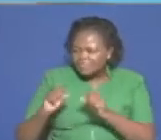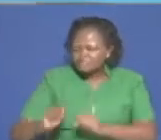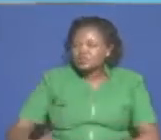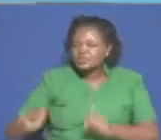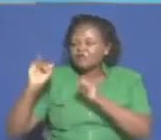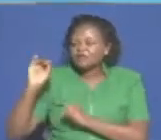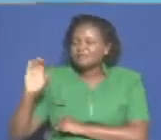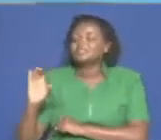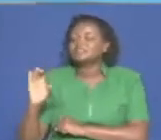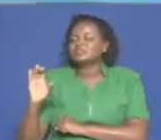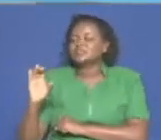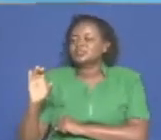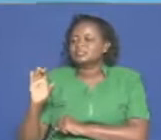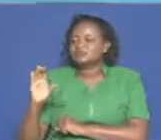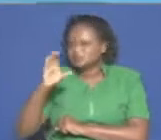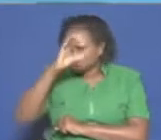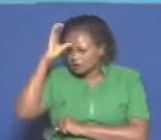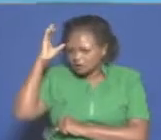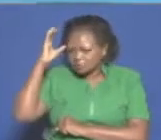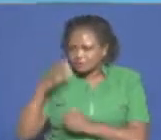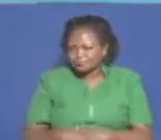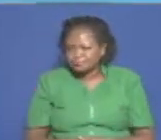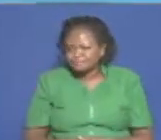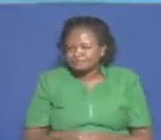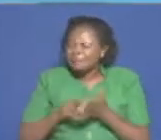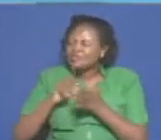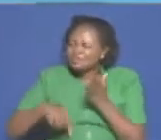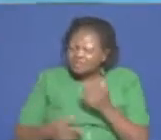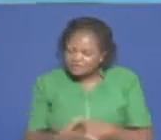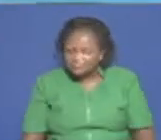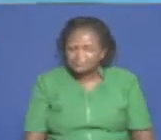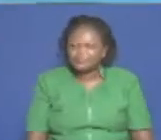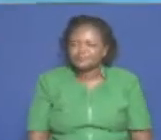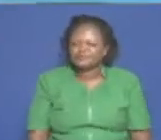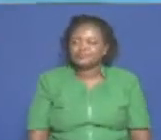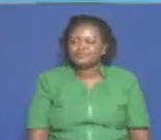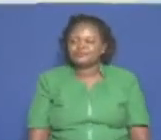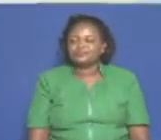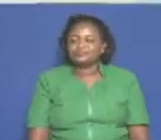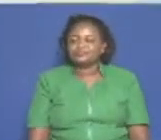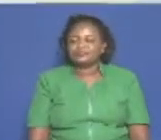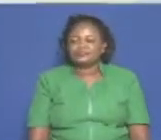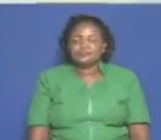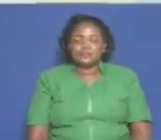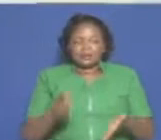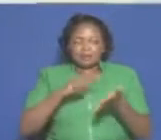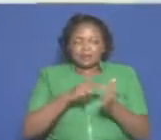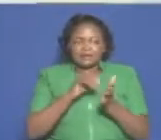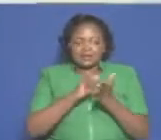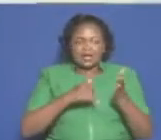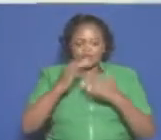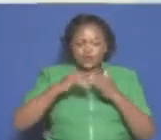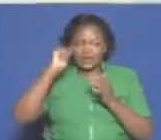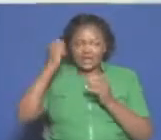IEBC Wafula Chebukati. Tangazo hili lina maana gani? Tangazo hili lina maana kwa Kenya wote kwa